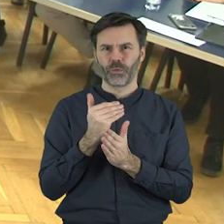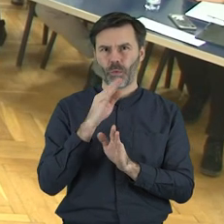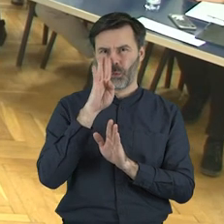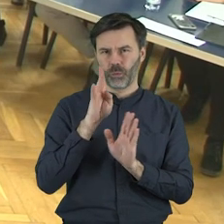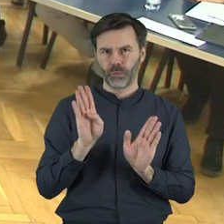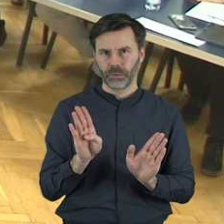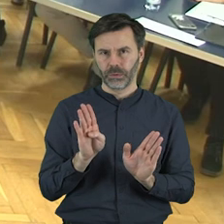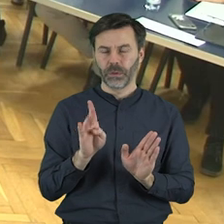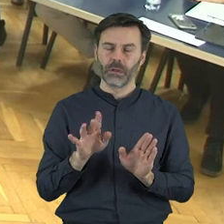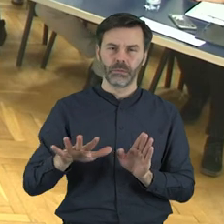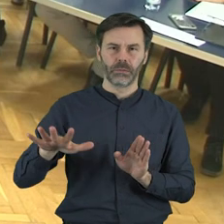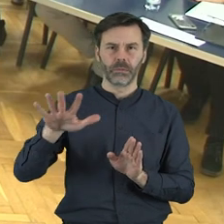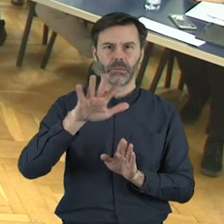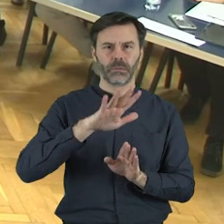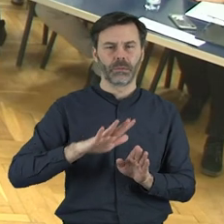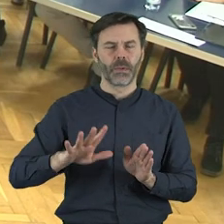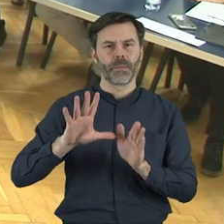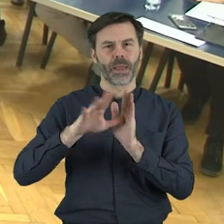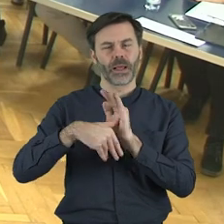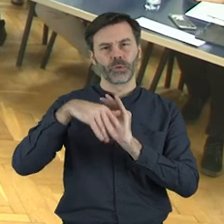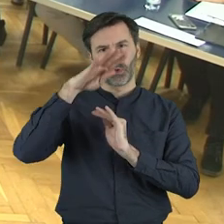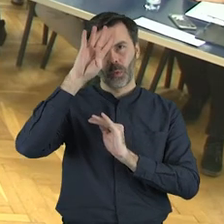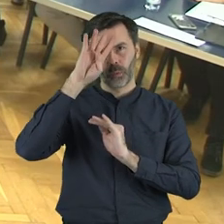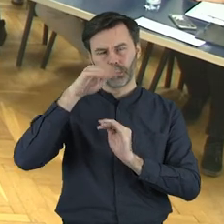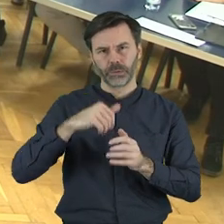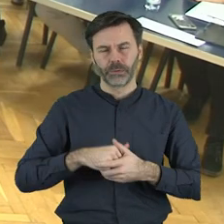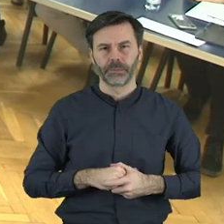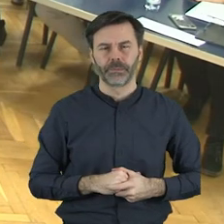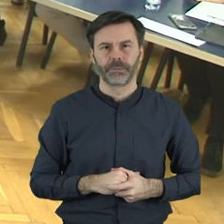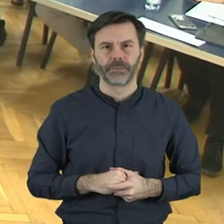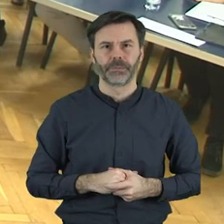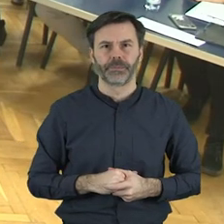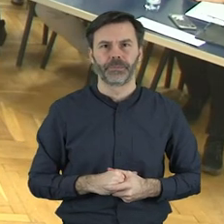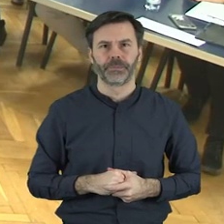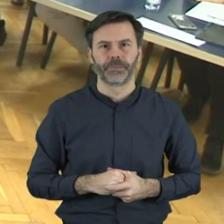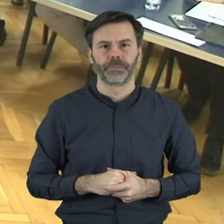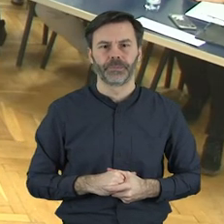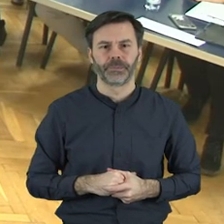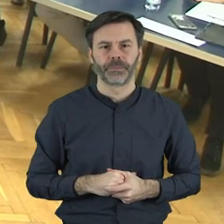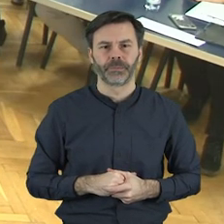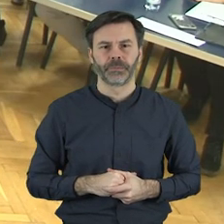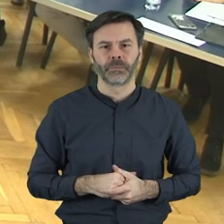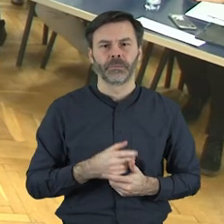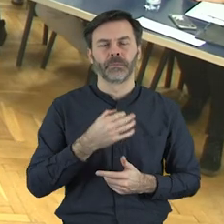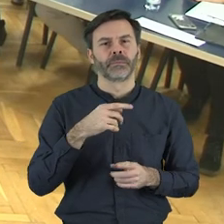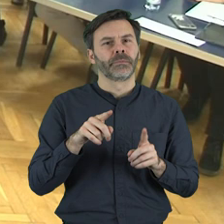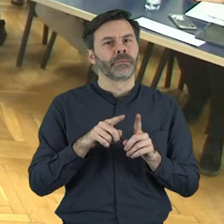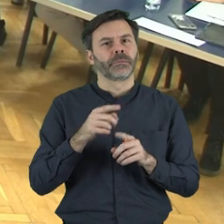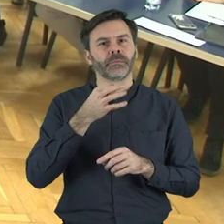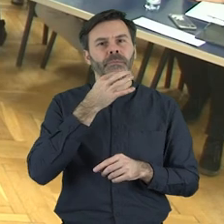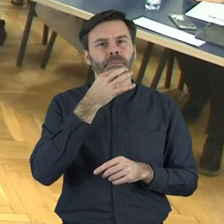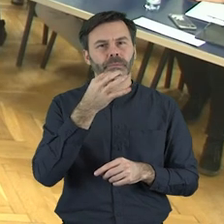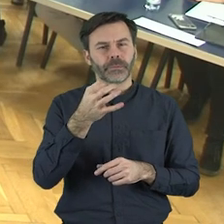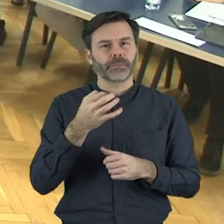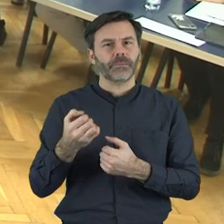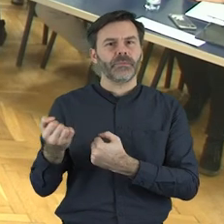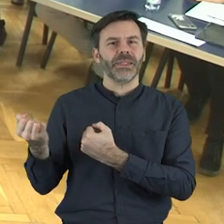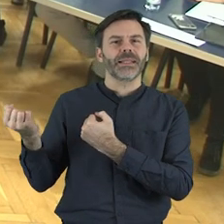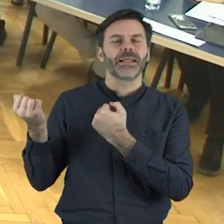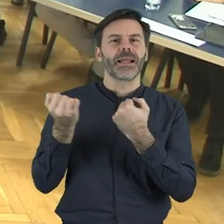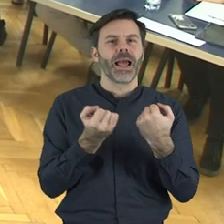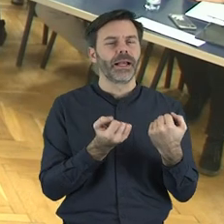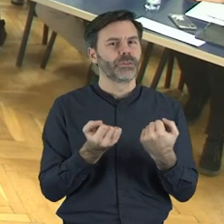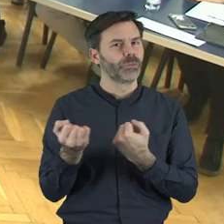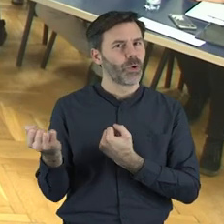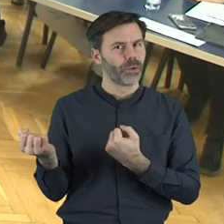się pytanie o dedykowany transport kardiologiczny, który ten czas istotny